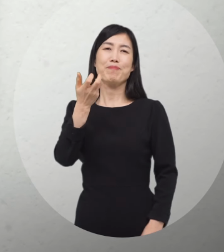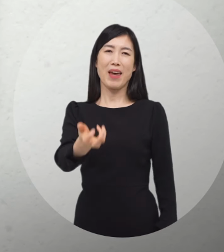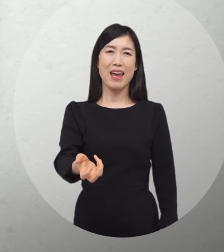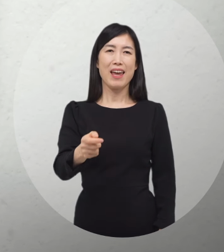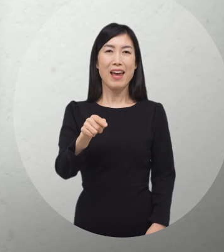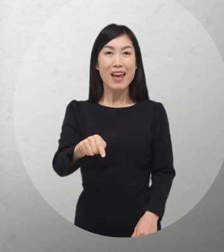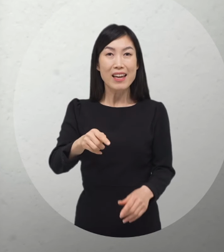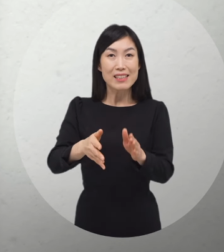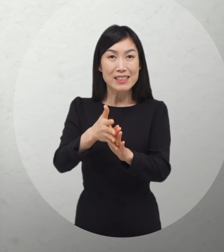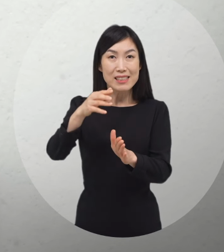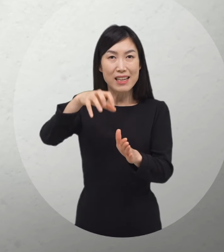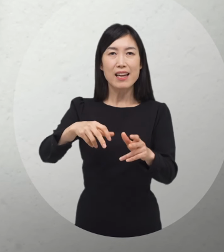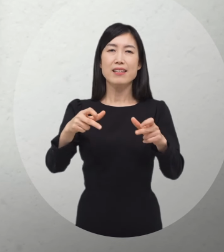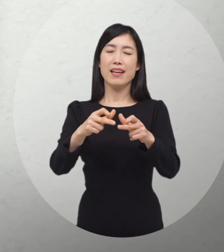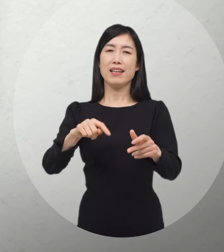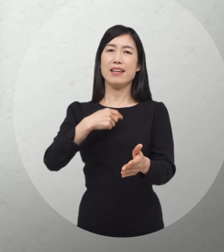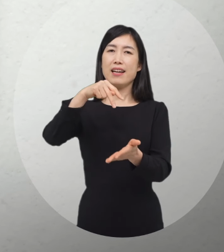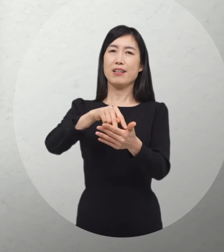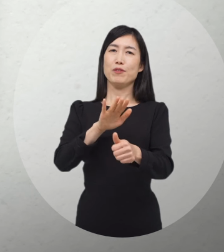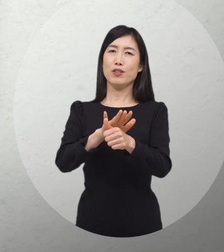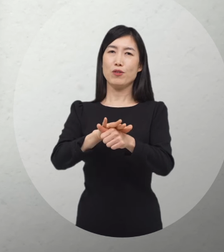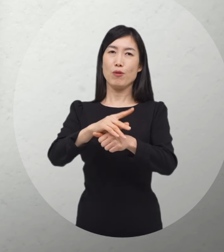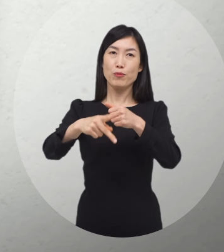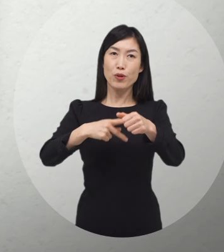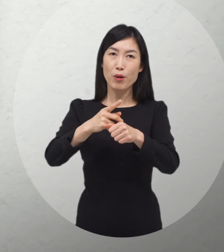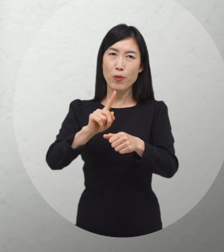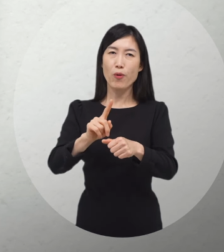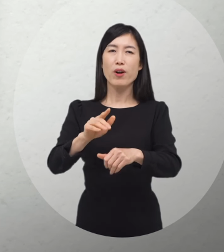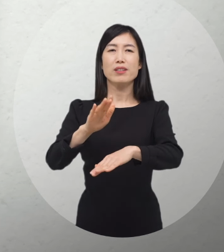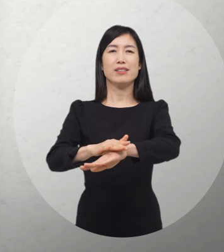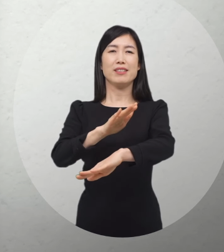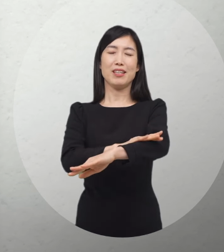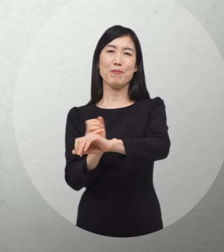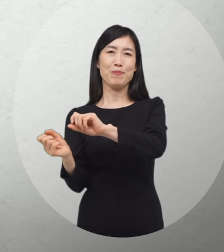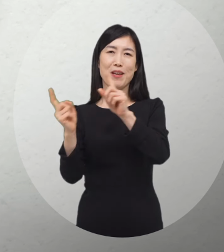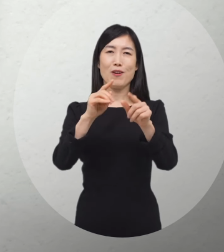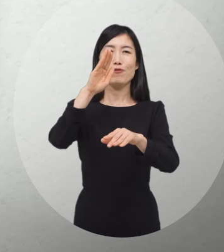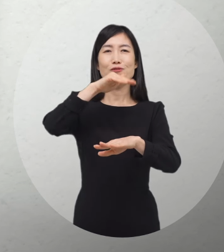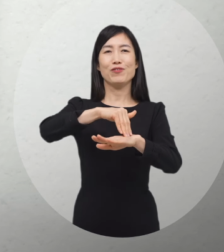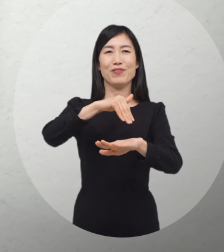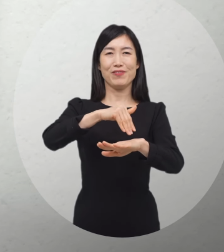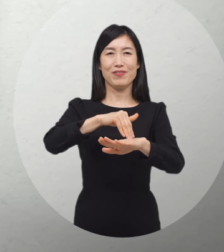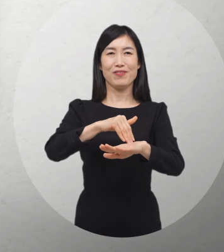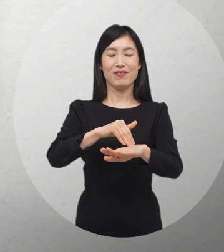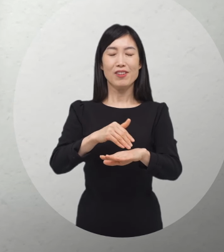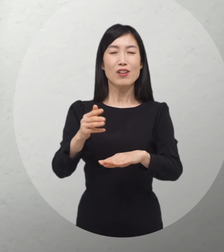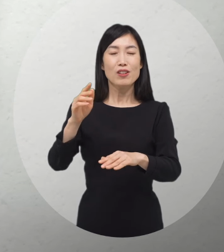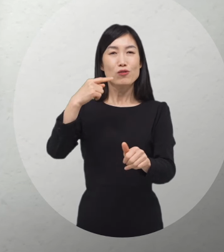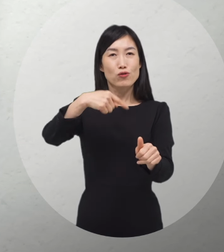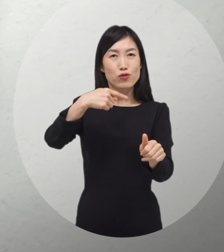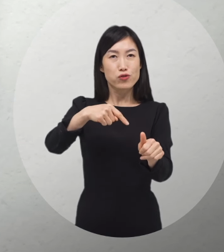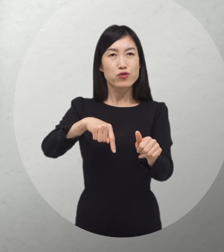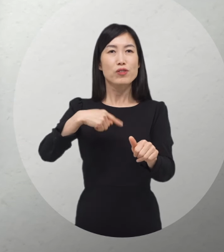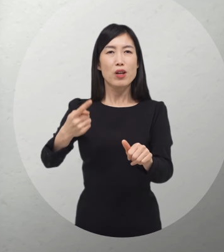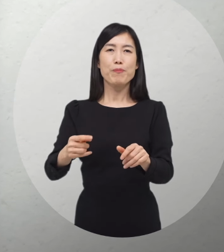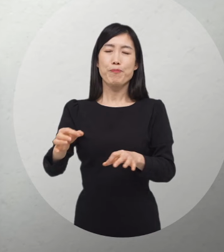반뚜르시에서의 장애인 자립지원 프로젝트 또한 직업재활 훈련이 주가 되어 이루어졌으나 경제활동